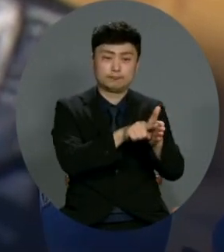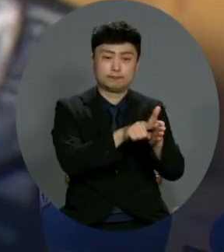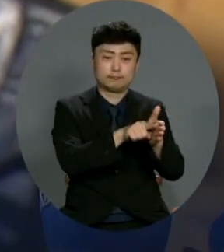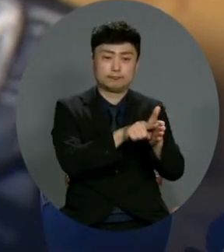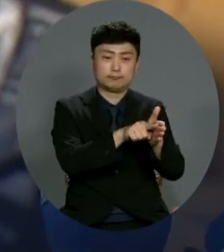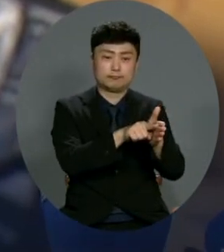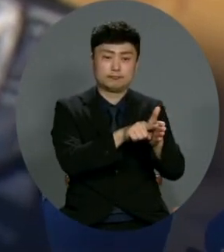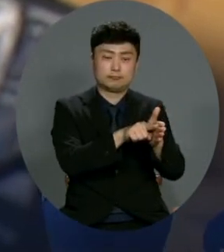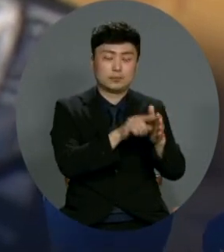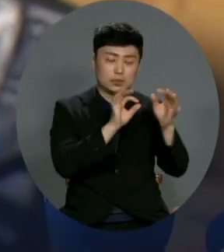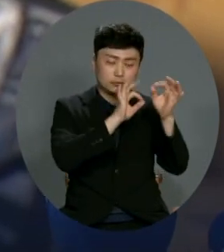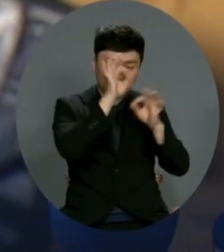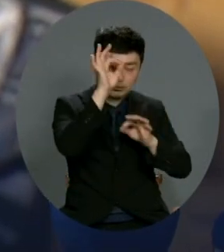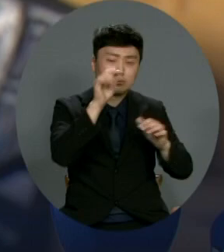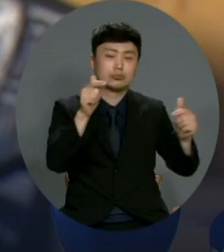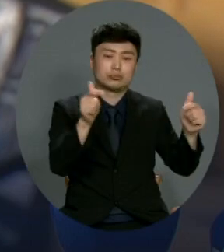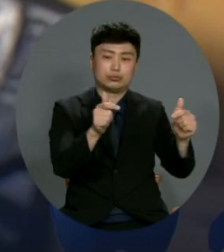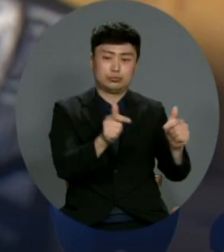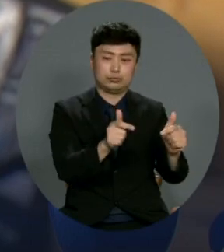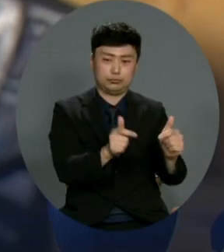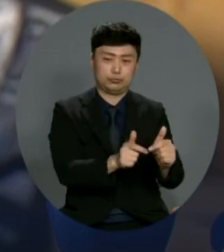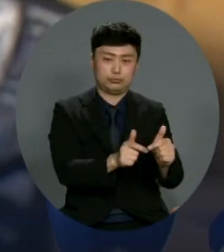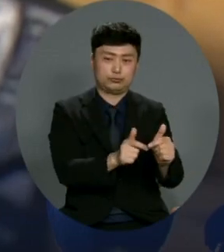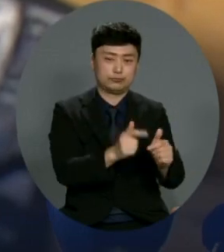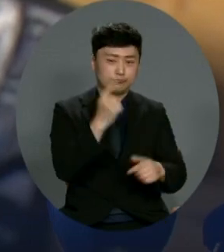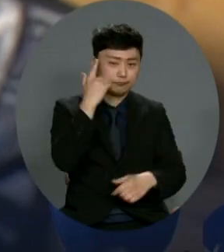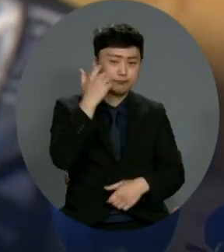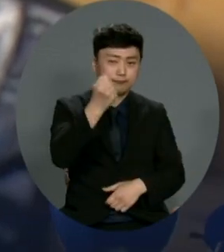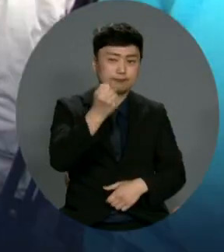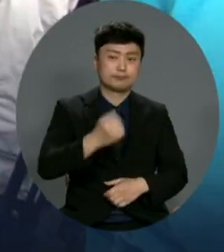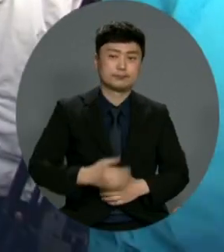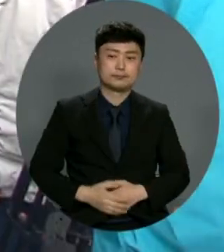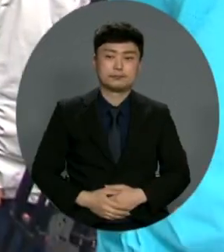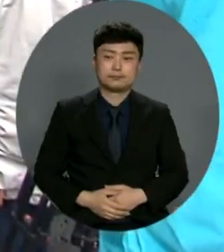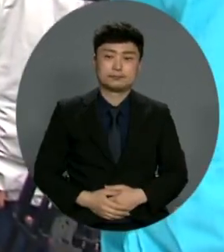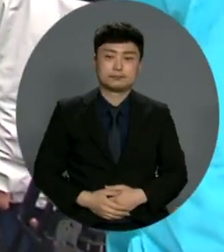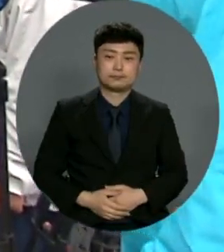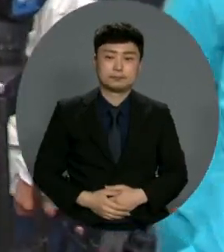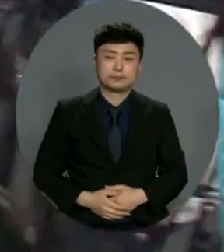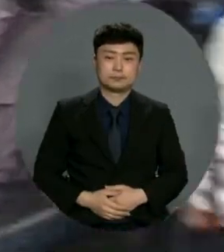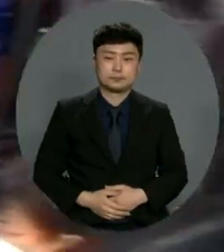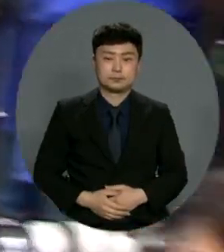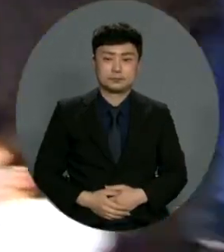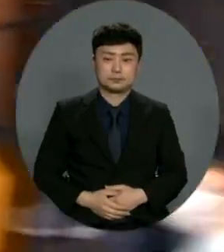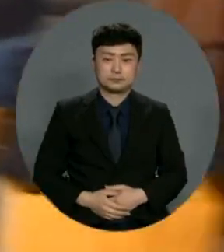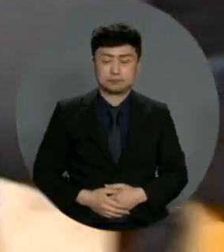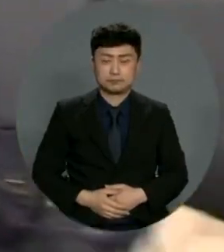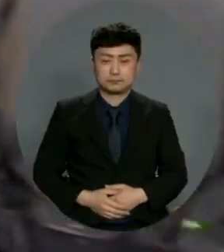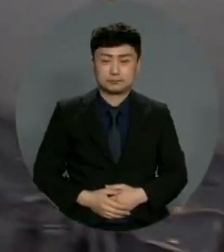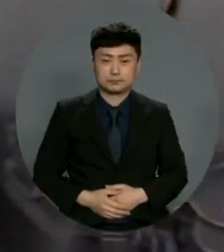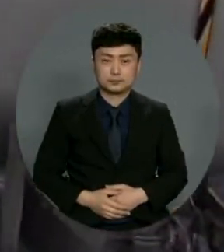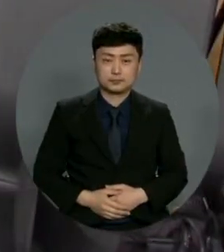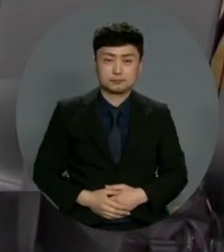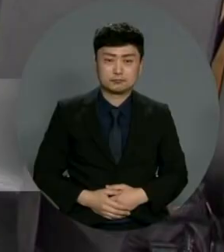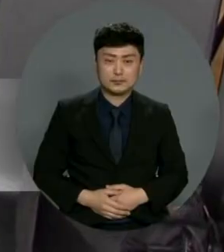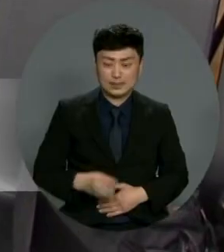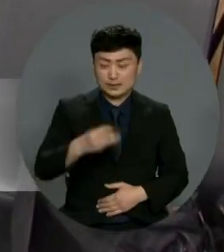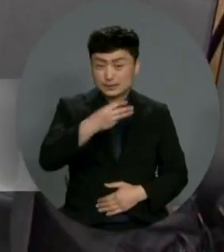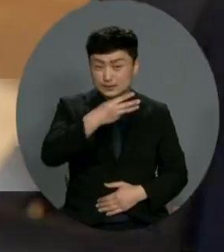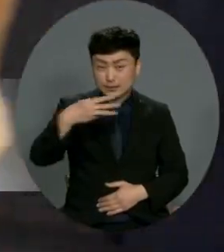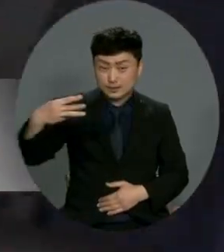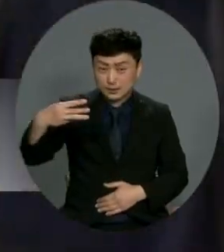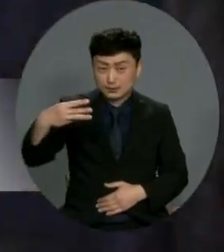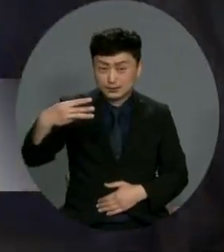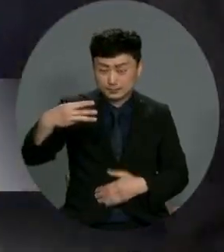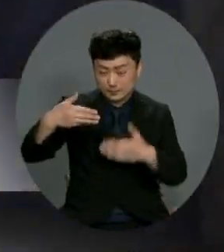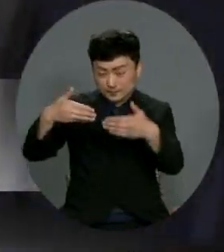역시도 실수를 좀 줄인다는 생각으로. 옛 동료와 영광의 시대를 함께 보냈던 삼성 라이온즈